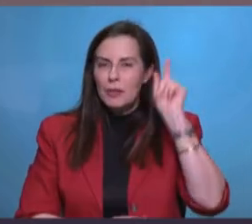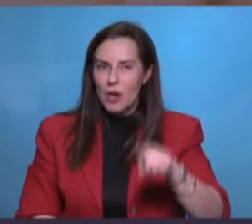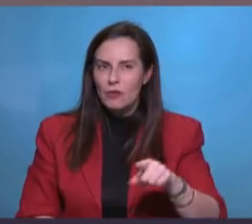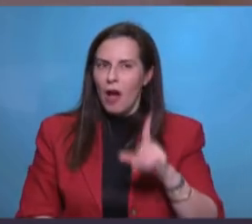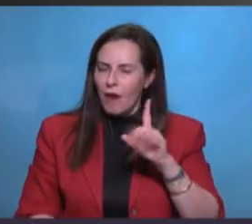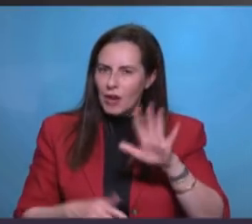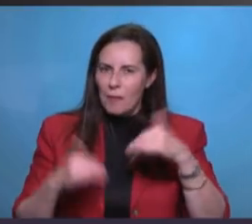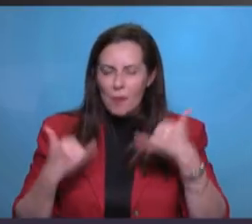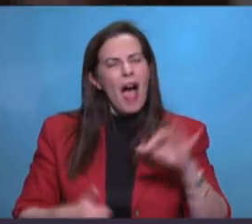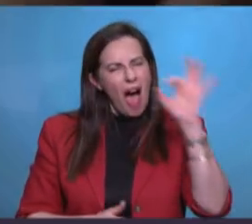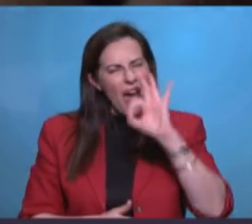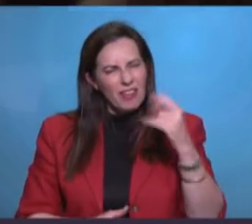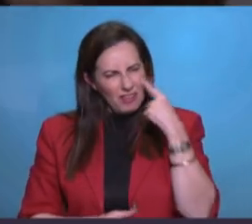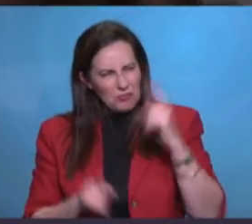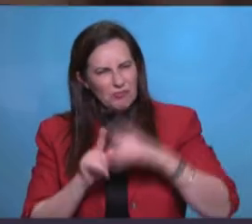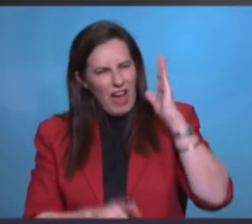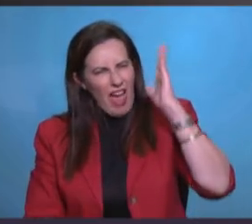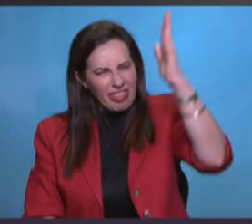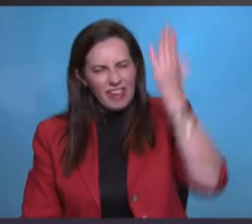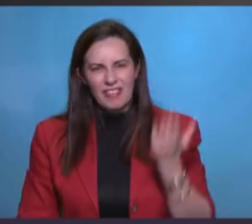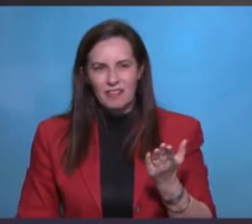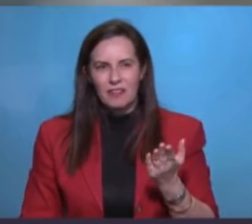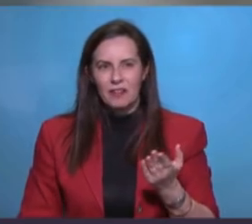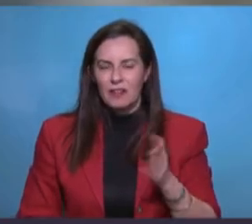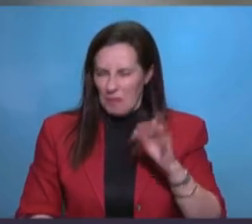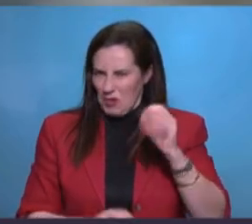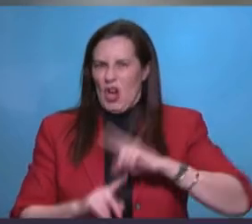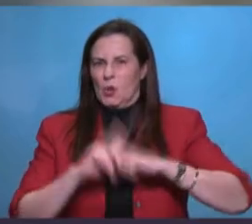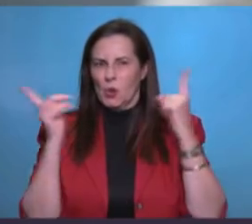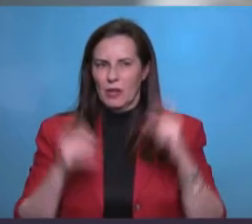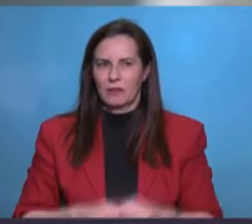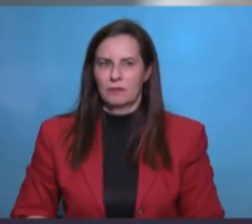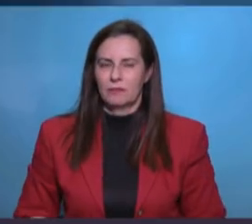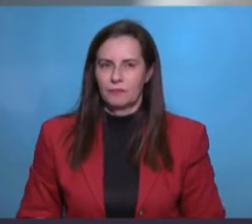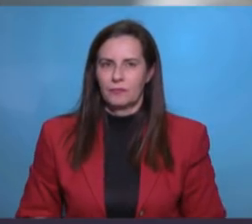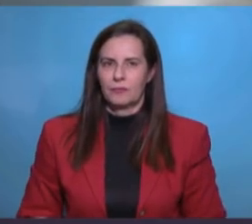גם היום הם עדיין נשמעים לנו עתידניים, שלא לומר הזויים.